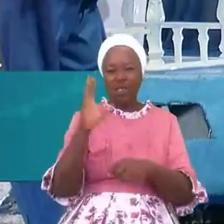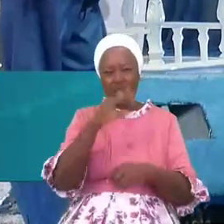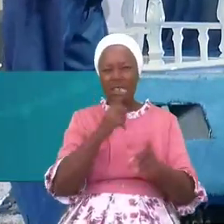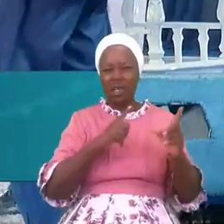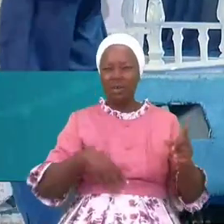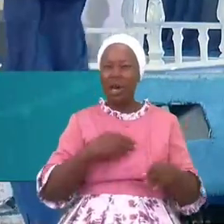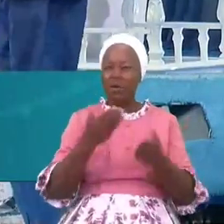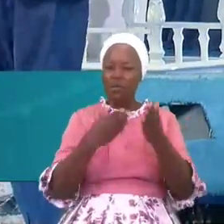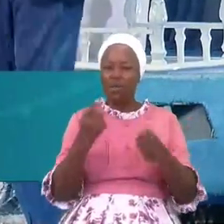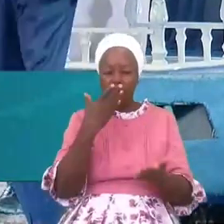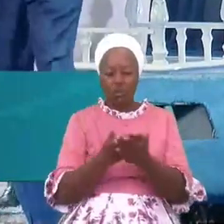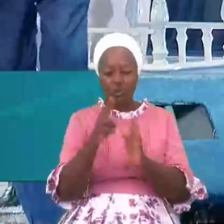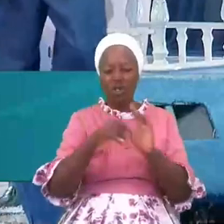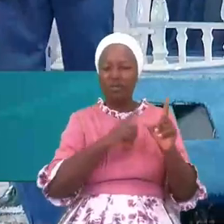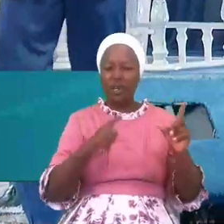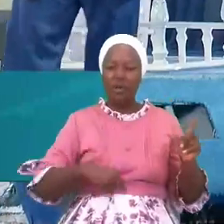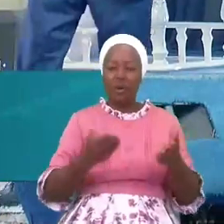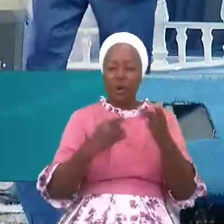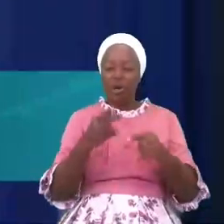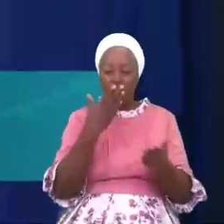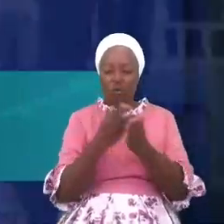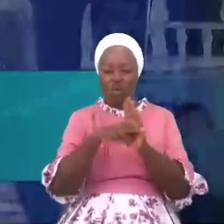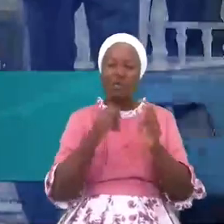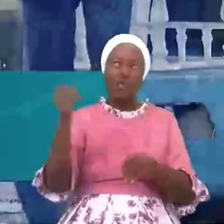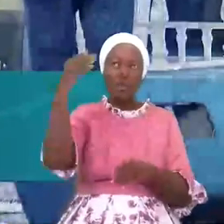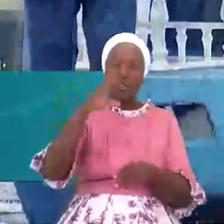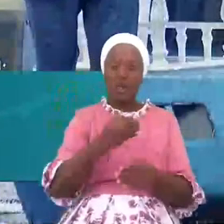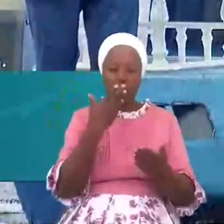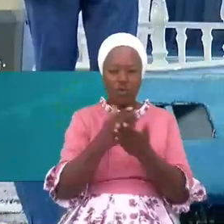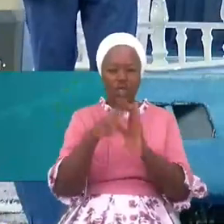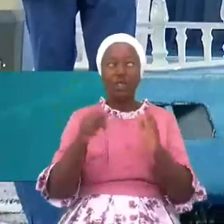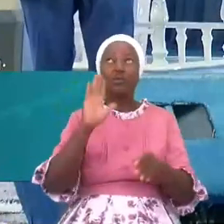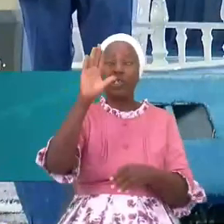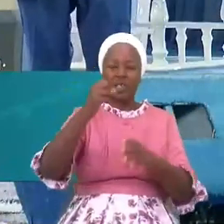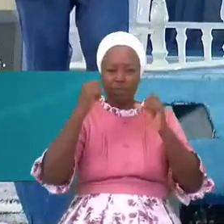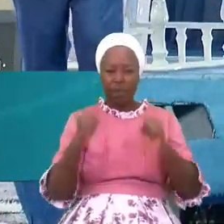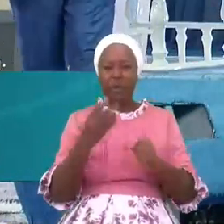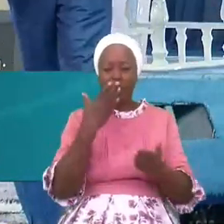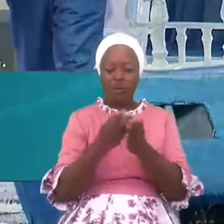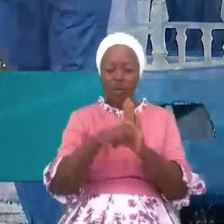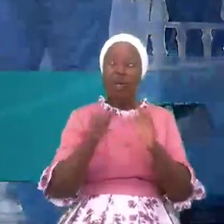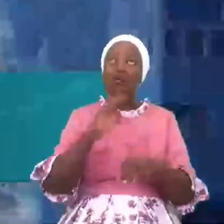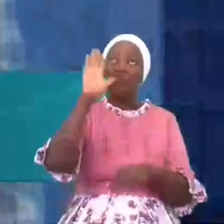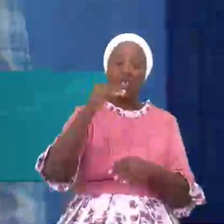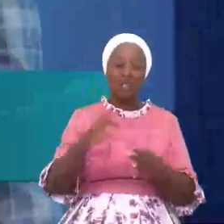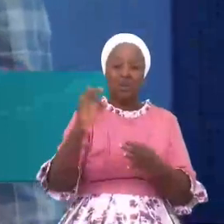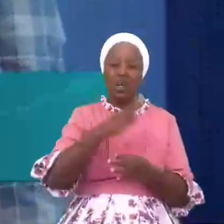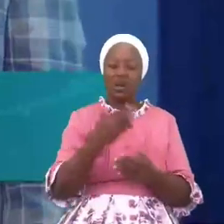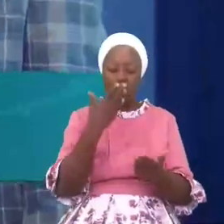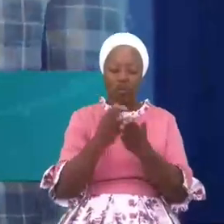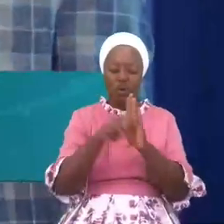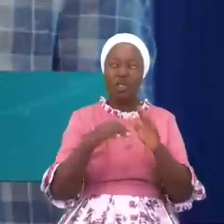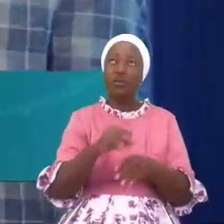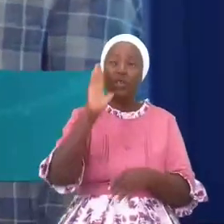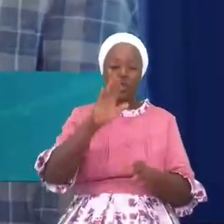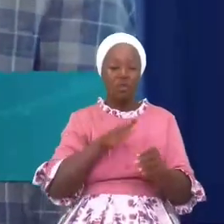la bonté de Dieu, la bonté de sa grâce, la bonté de sa puissance, la bonté de son esprit,